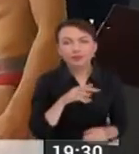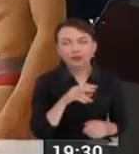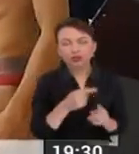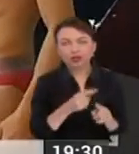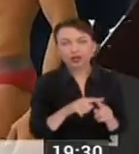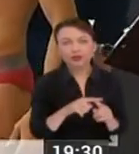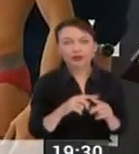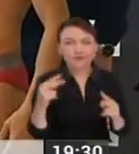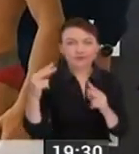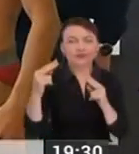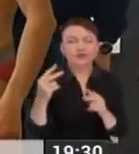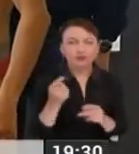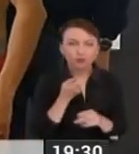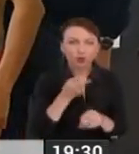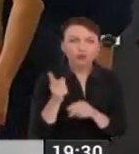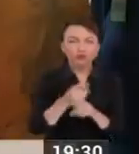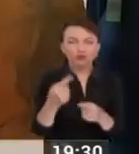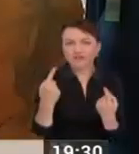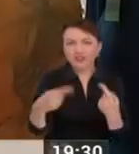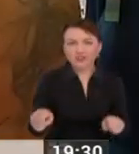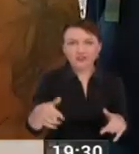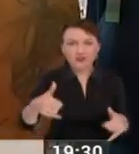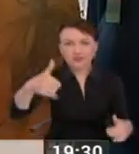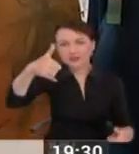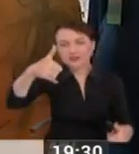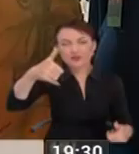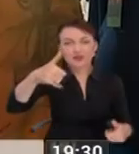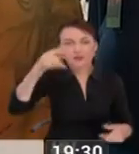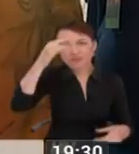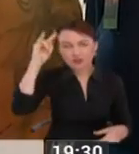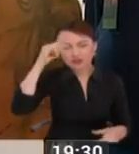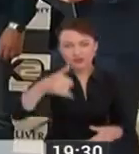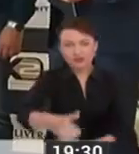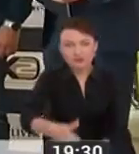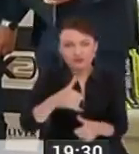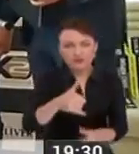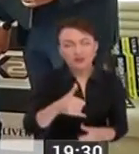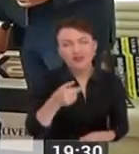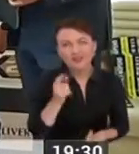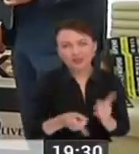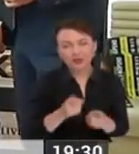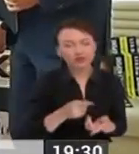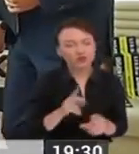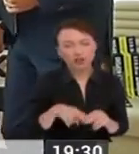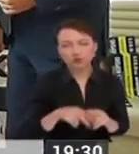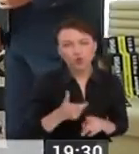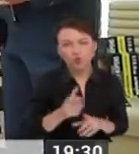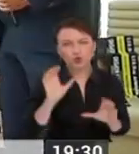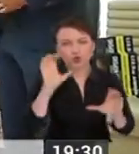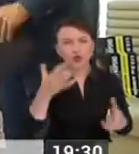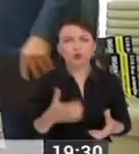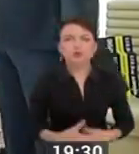поглядів трошки поглузував із різниці в зрості між ним і мексиканцем. Утім, насправді налаштований дуже